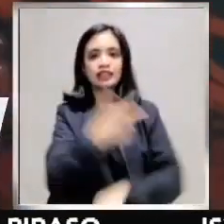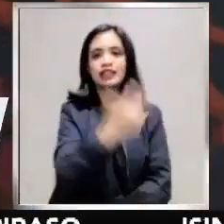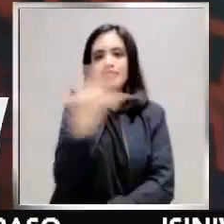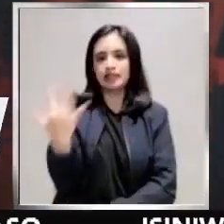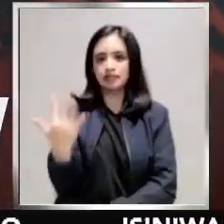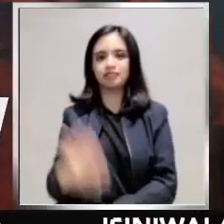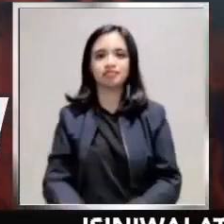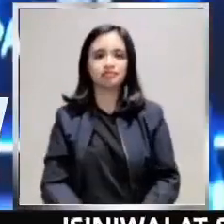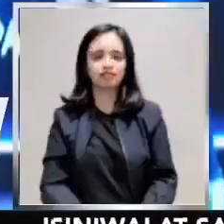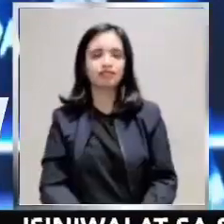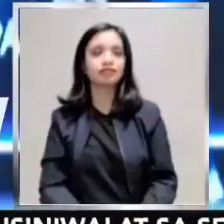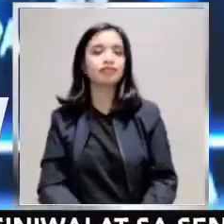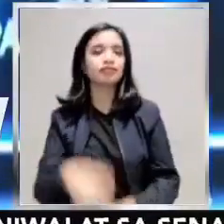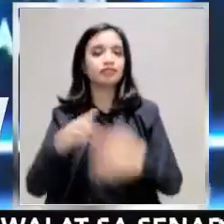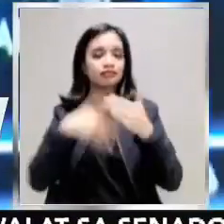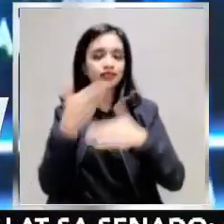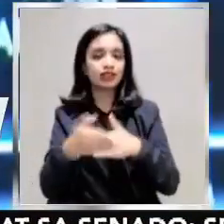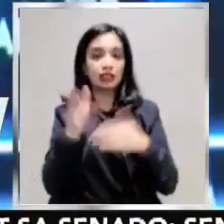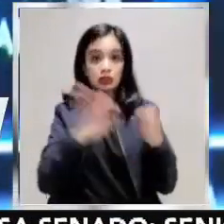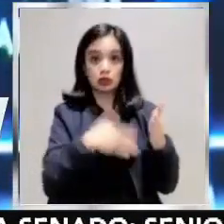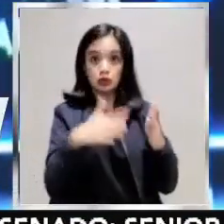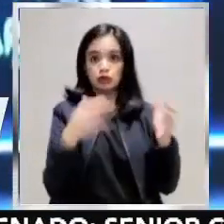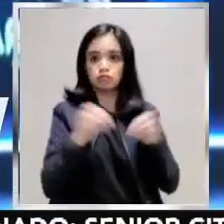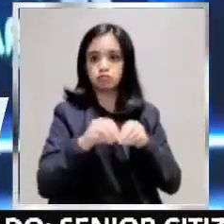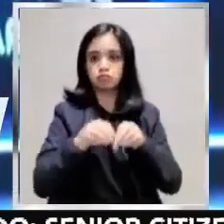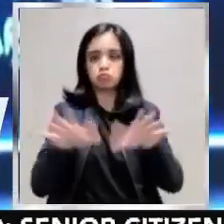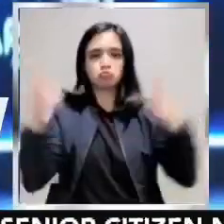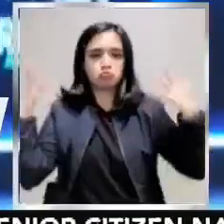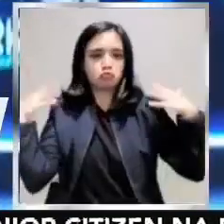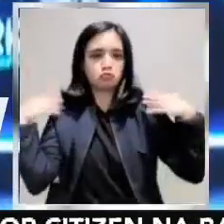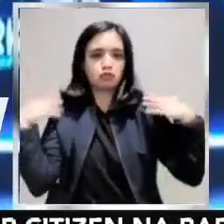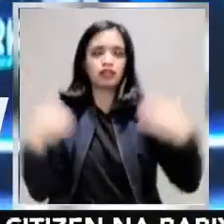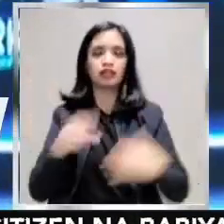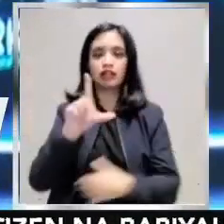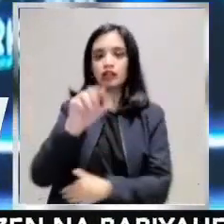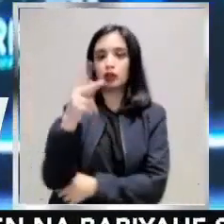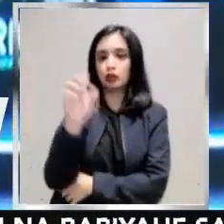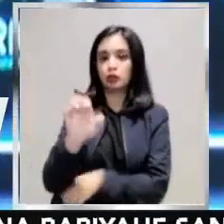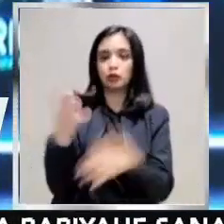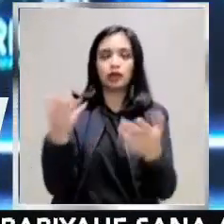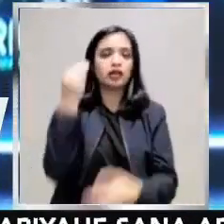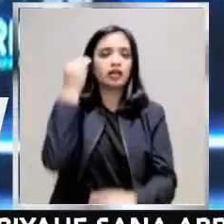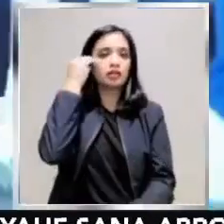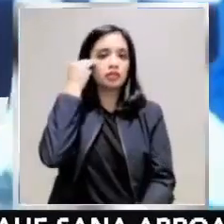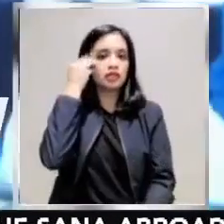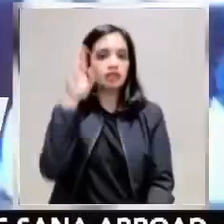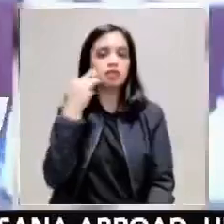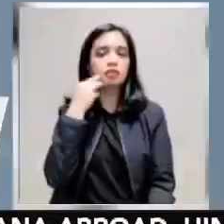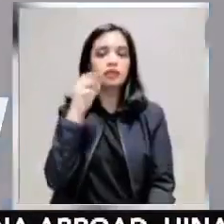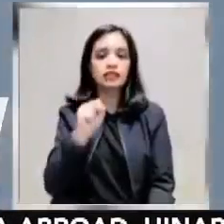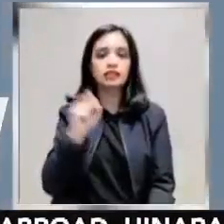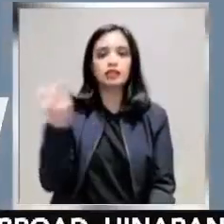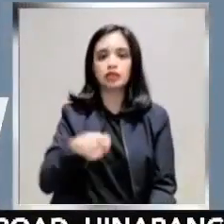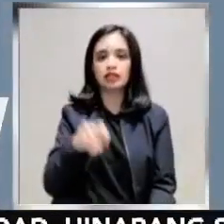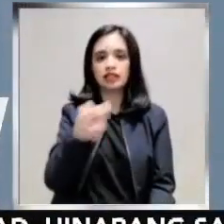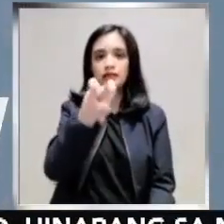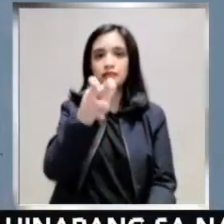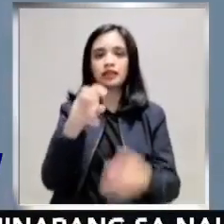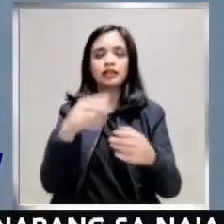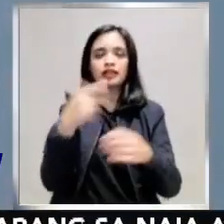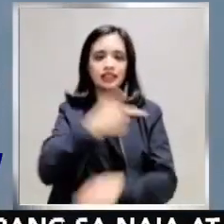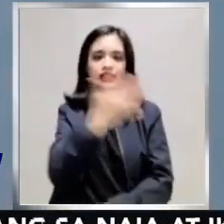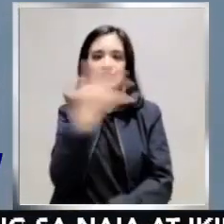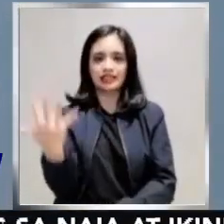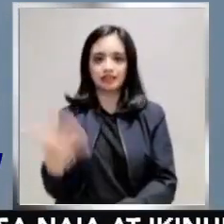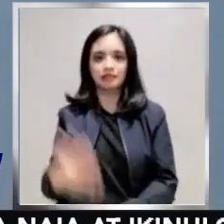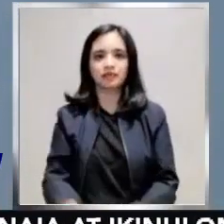kanyang panghaharana si Sparkle Star Luke Conde sa Mr. and Mysterism Gensan 2023. Nakakatuwa yung mga taga-Gensan